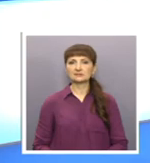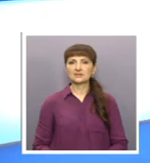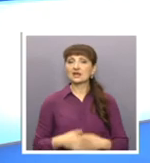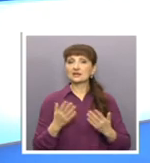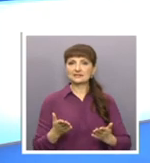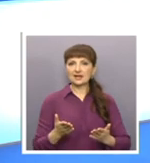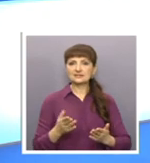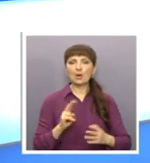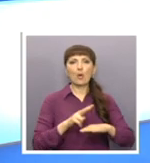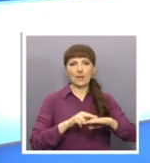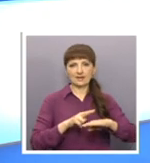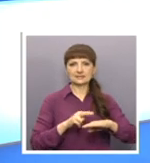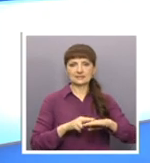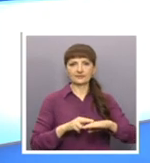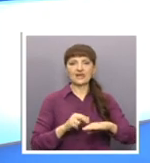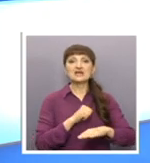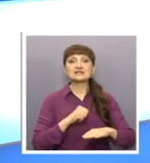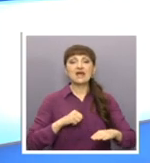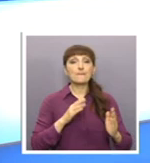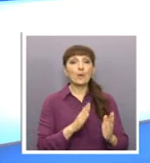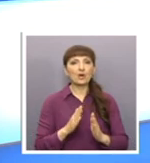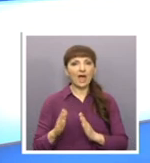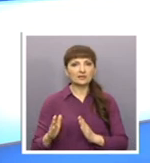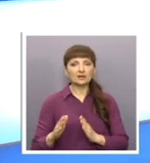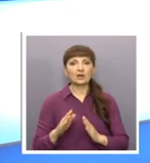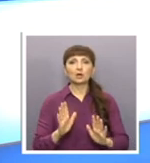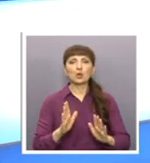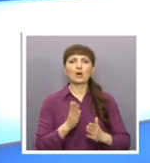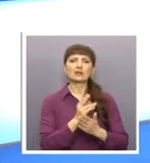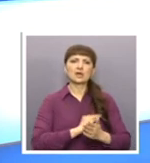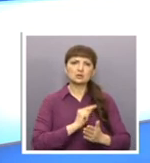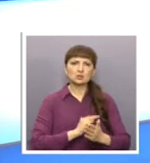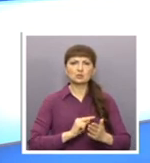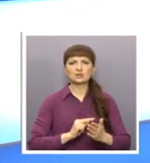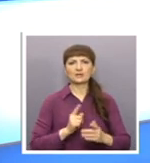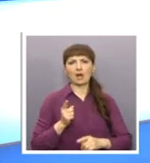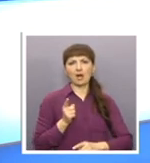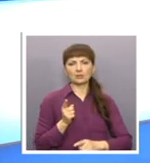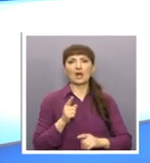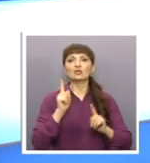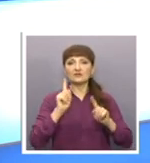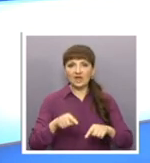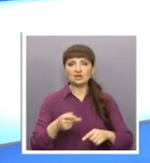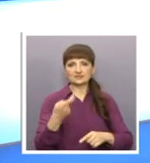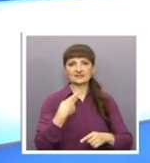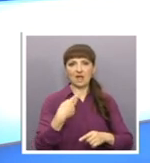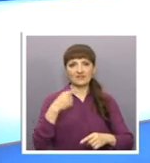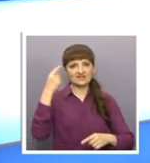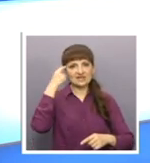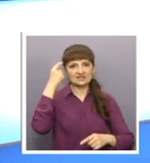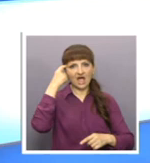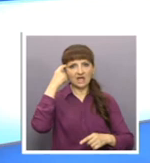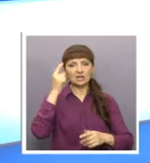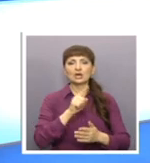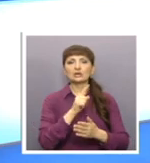Кстати, о блюстителях порядка, о самом порядке не только на службе, на боевом посту, но и в нашем с вами сознании,